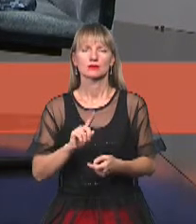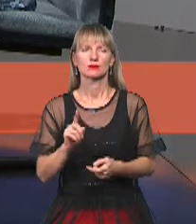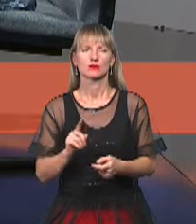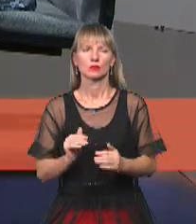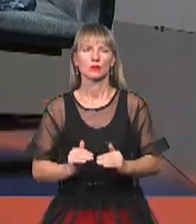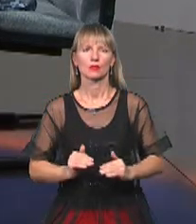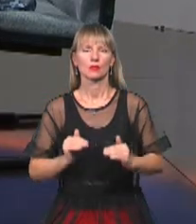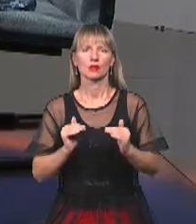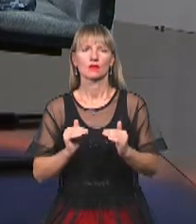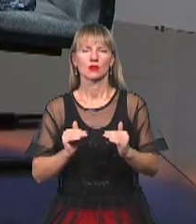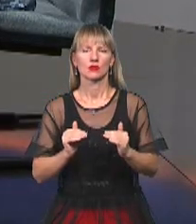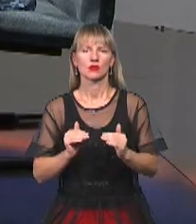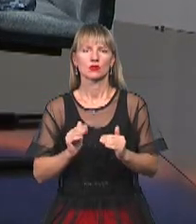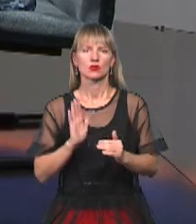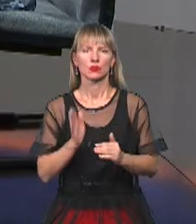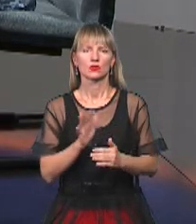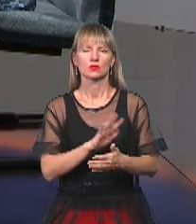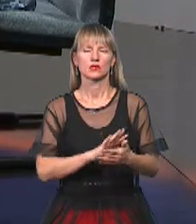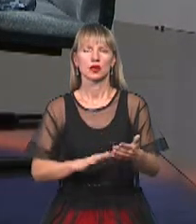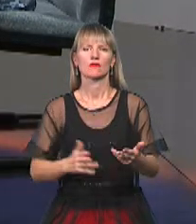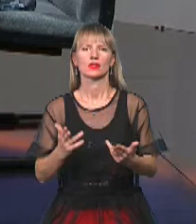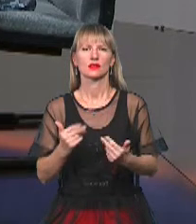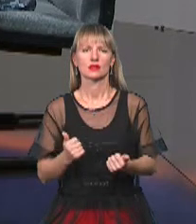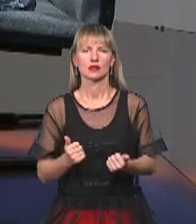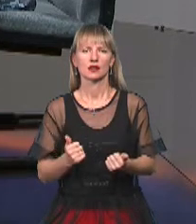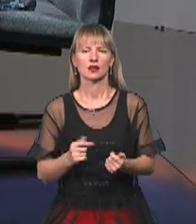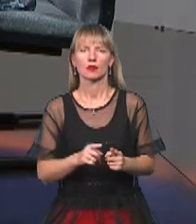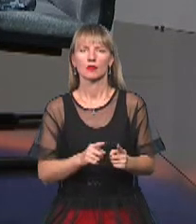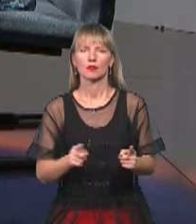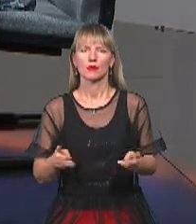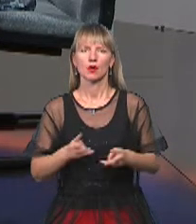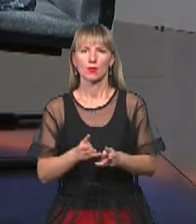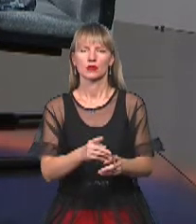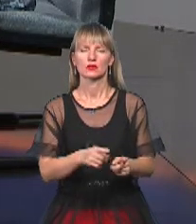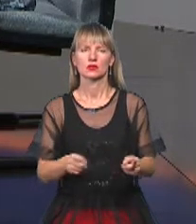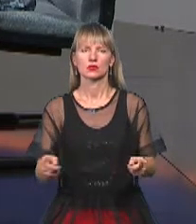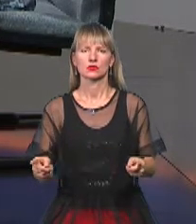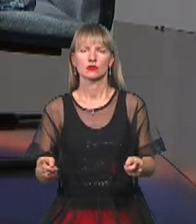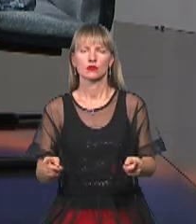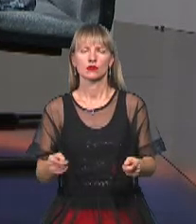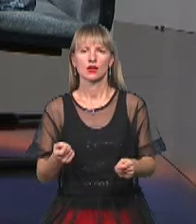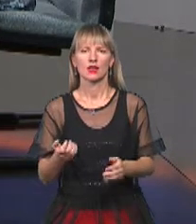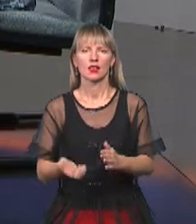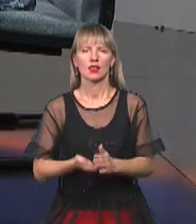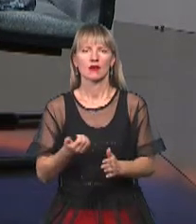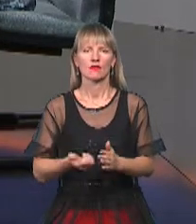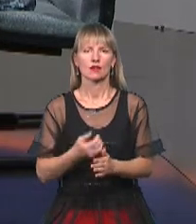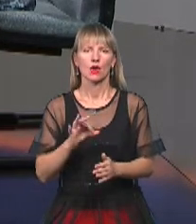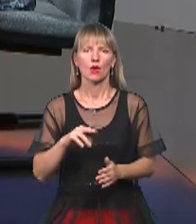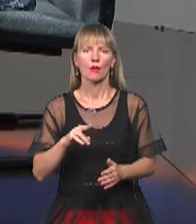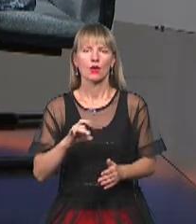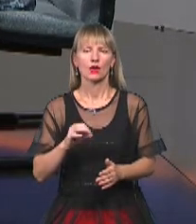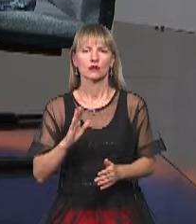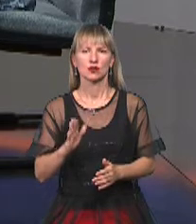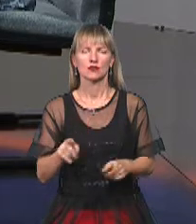підвищується, зростає кількість звернень, так? Да, період опалювального зазвичай сезону. В період опалювального сезону недостатня кількість операторів. Це